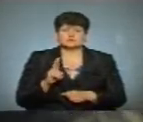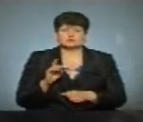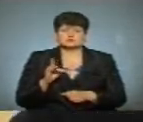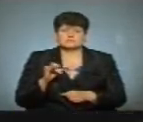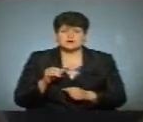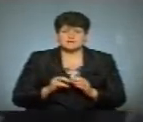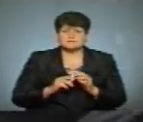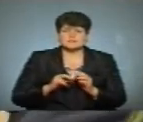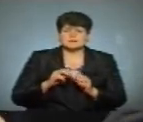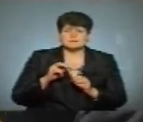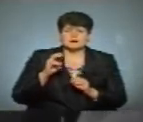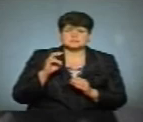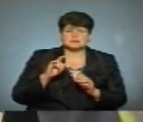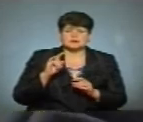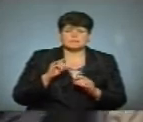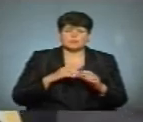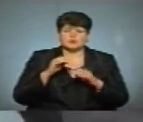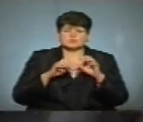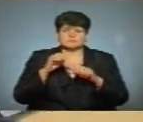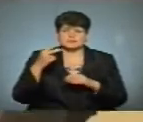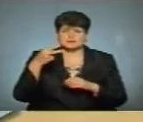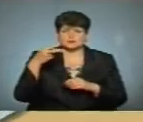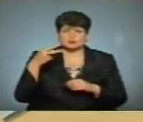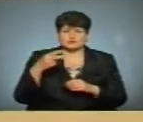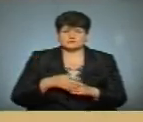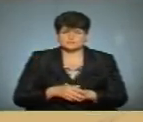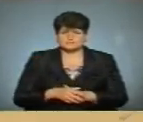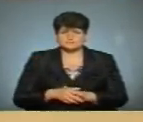по висувній драбині у вікно 2-го поверху.